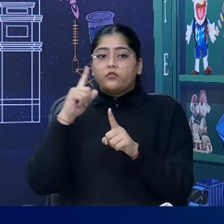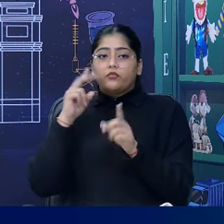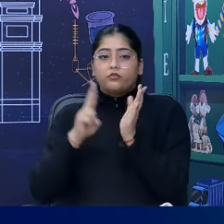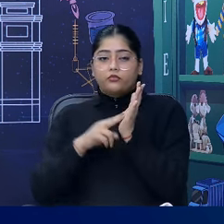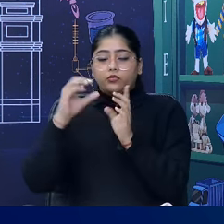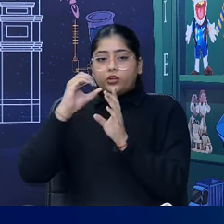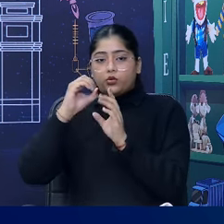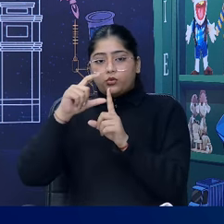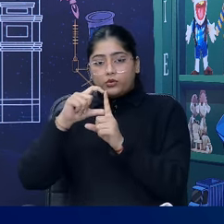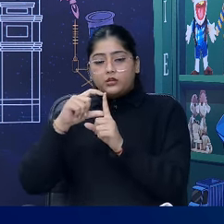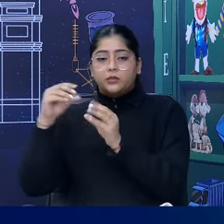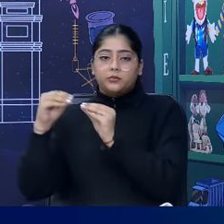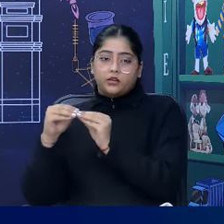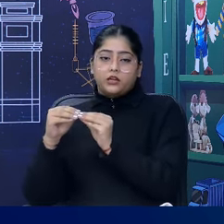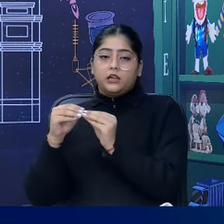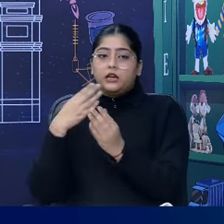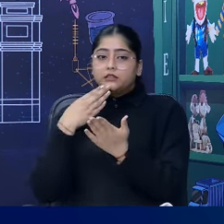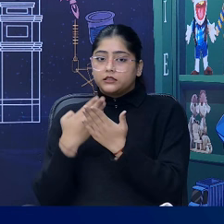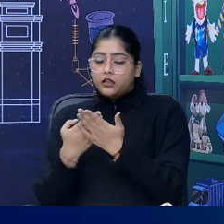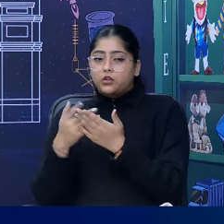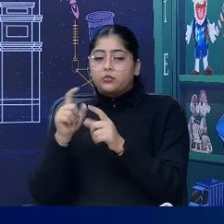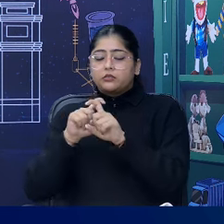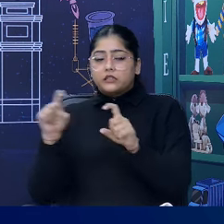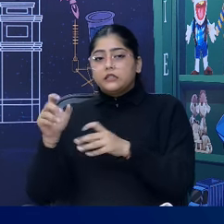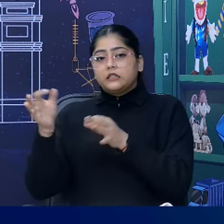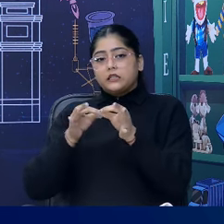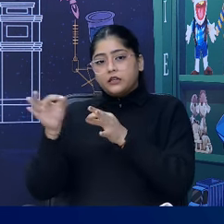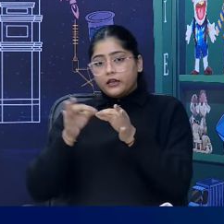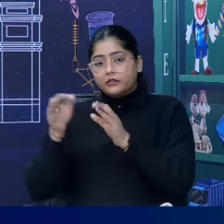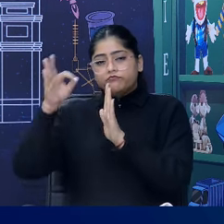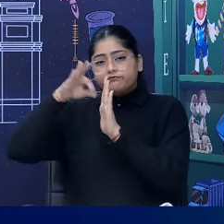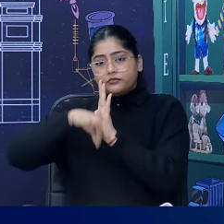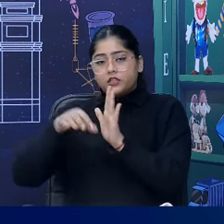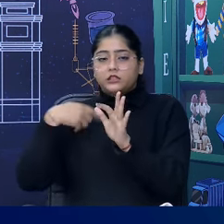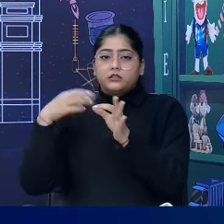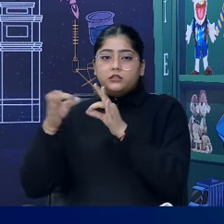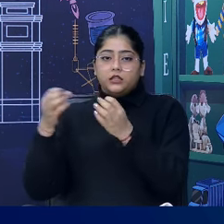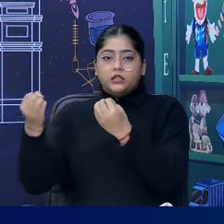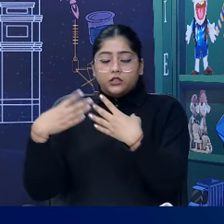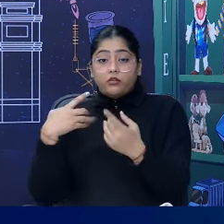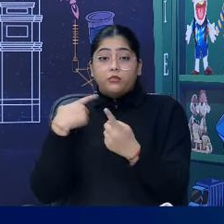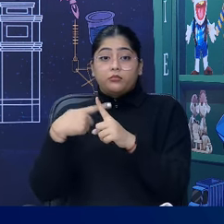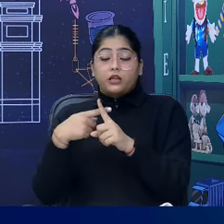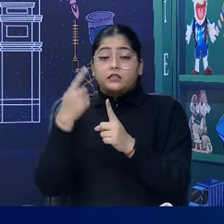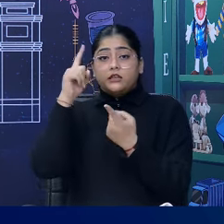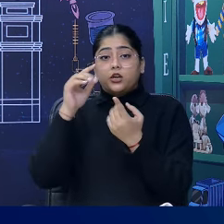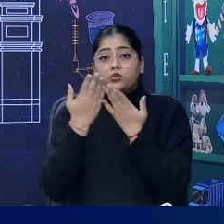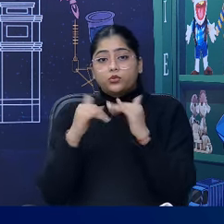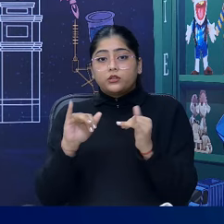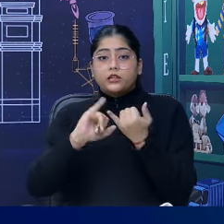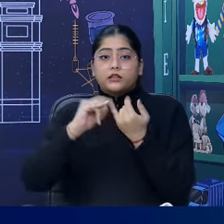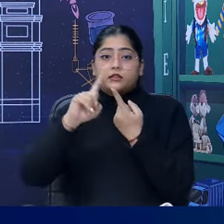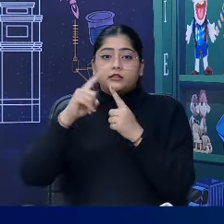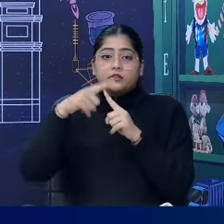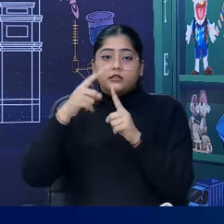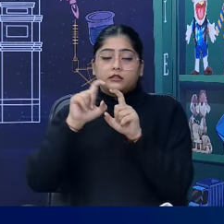यू सो मच आप यहाँ आए और इतने अच्छे से आपने इस सेशन की डिटेल्स हमारे साथ शेयर करी, बच्चों को सेट्स के बारे में बताया.